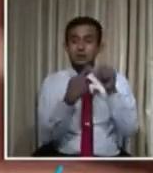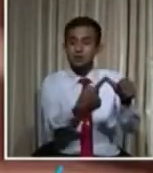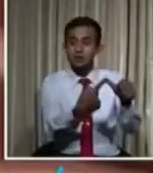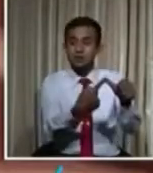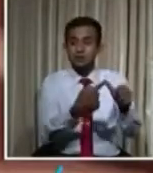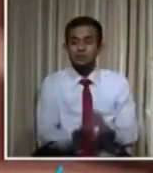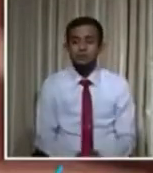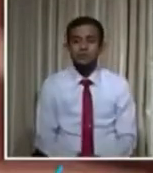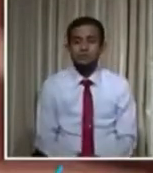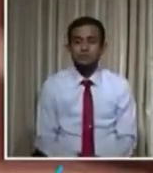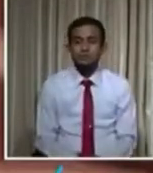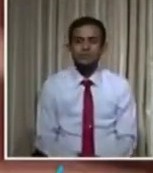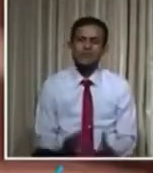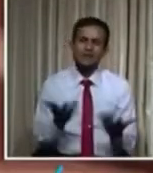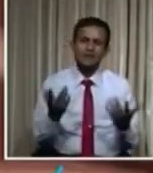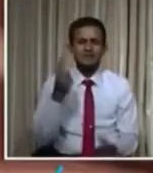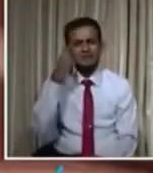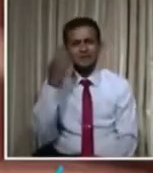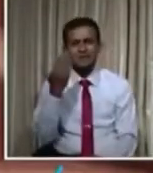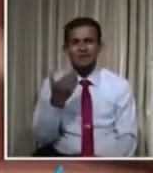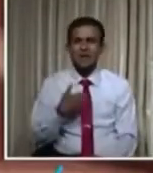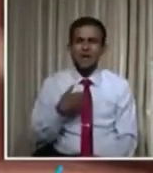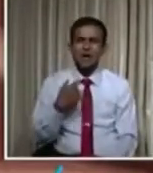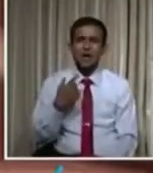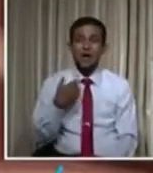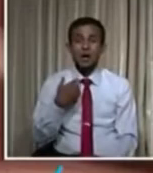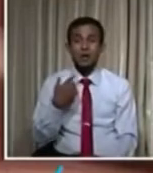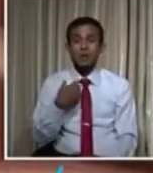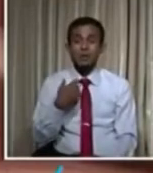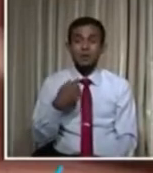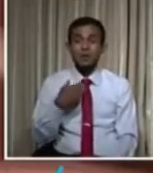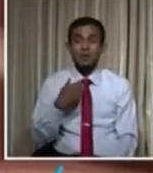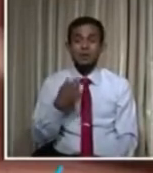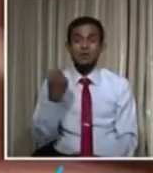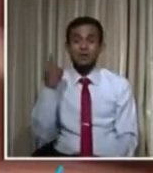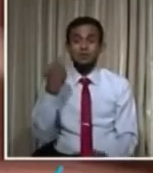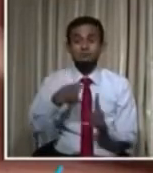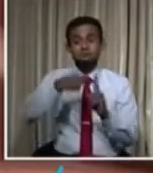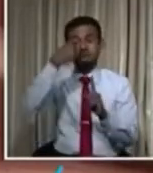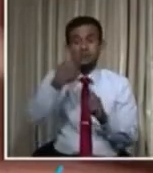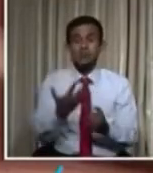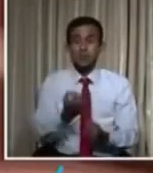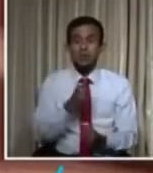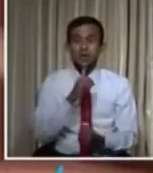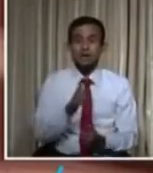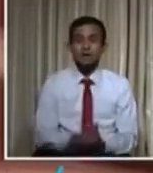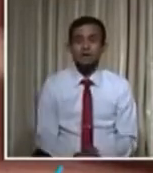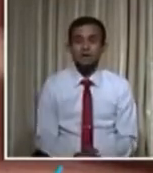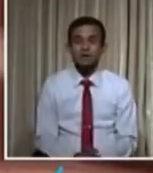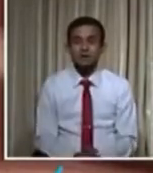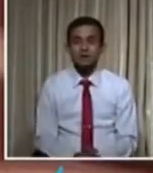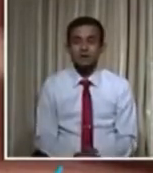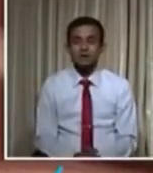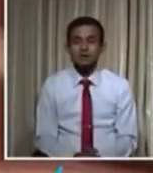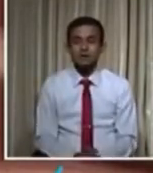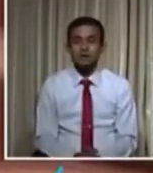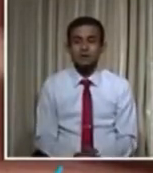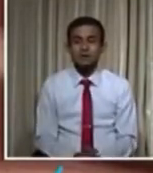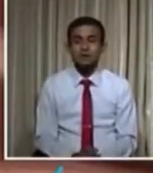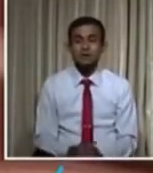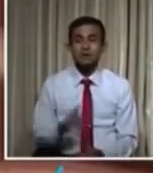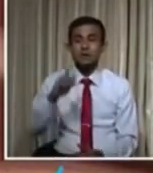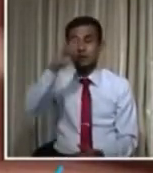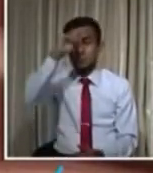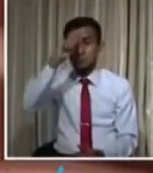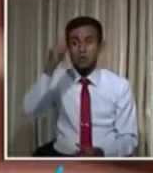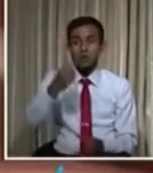නෑ ඉතින් දන්නේ නැද්ද දුමි අපේ ලොක්කණක් ගන්න ඕනේ හින්දා මොනවා හරි අපි කියන්න දෙපැ. ඉතින් ඒ ඒ ලොක්කන